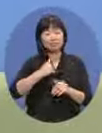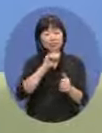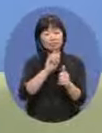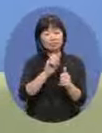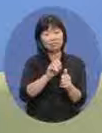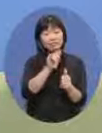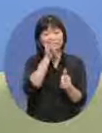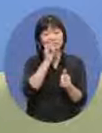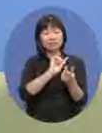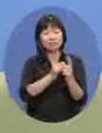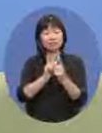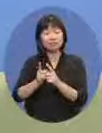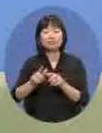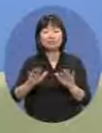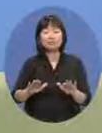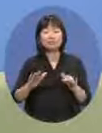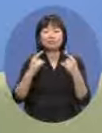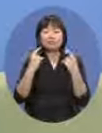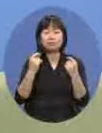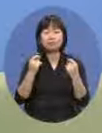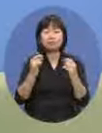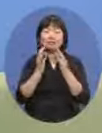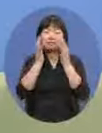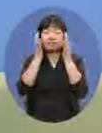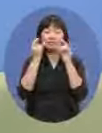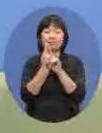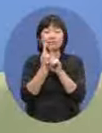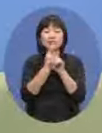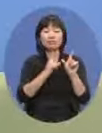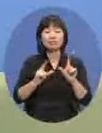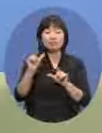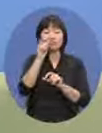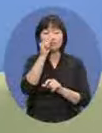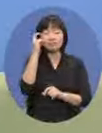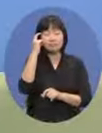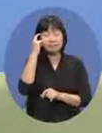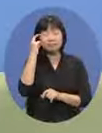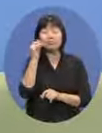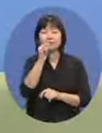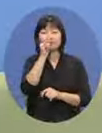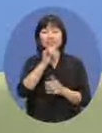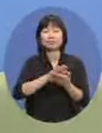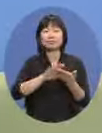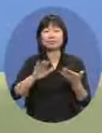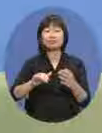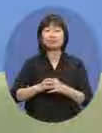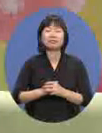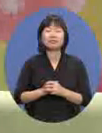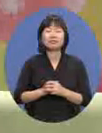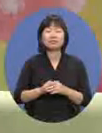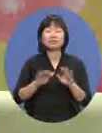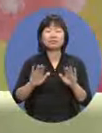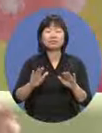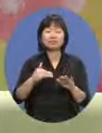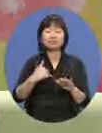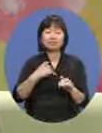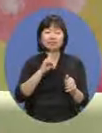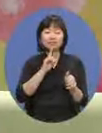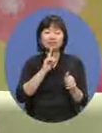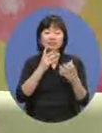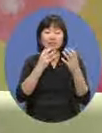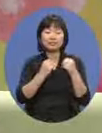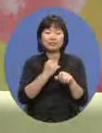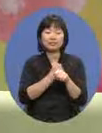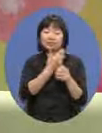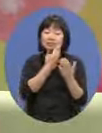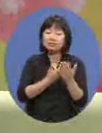하면서 서로서로 아직도 노력하면서 치유하면서 살아야겠구나. 또 그런 생각이 또 좀 드네요. 그래요. 어떻게 네. 보면 내 얘기를 막 많이 하는